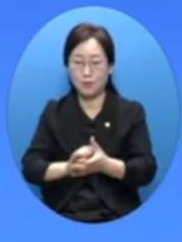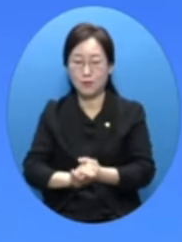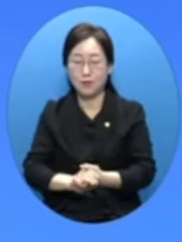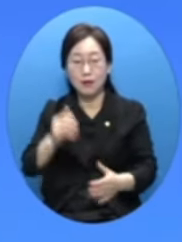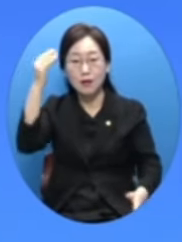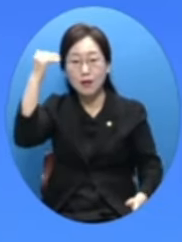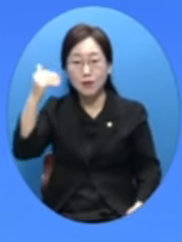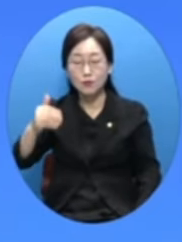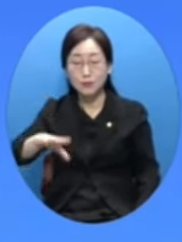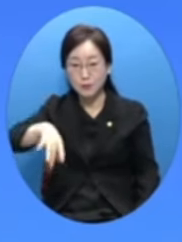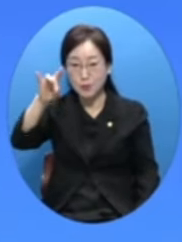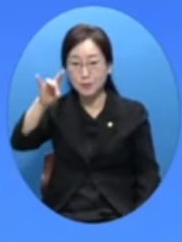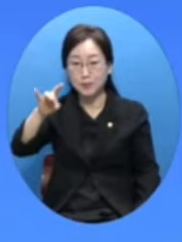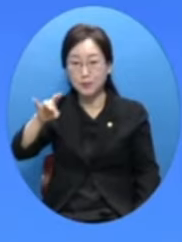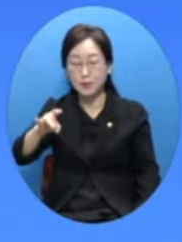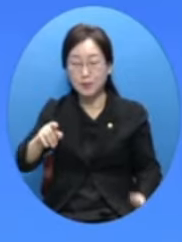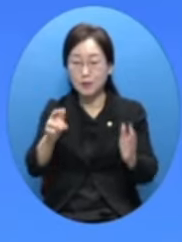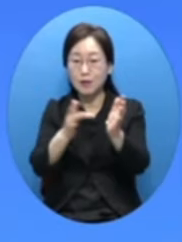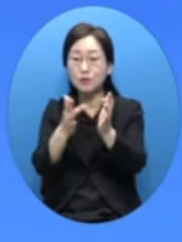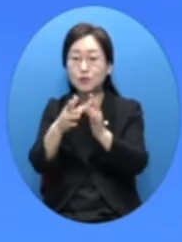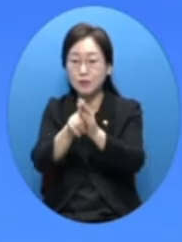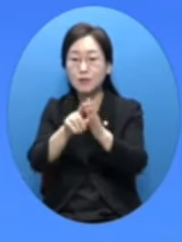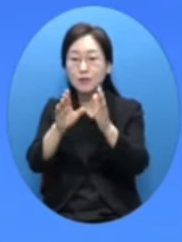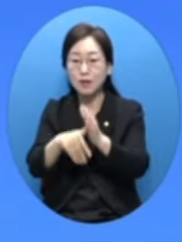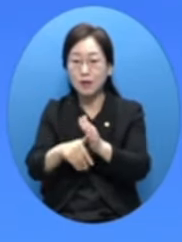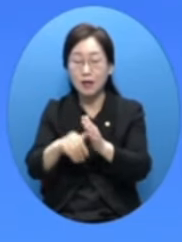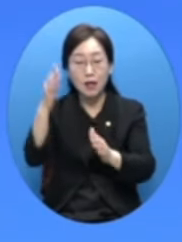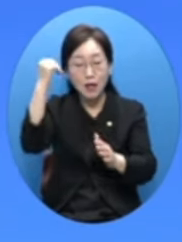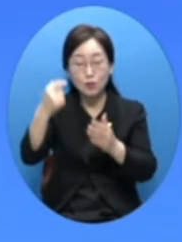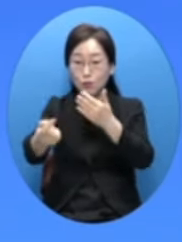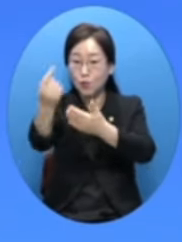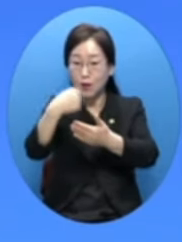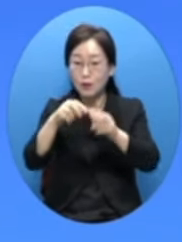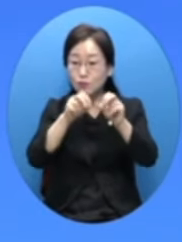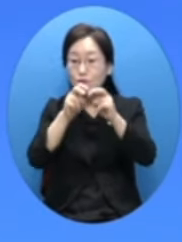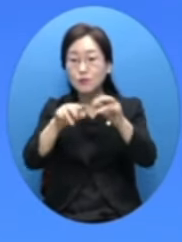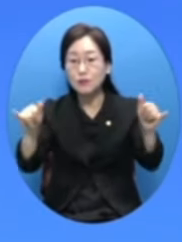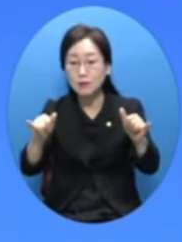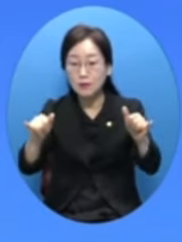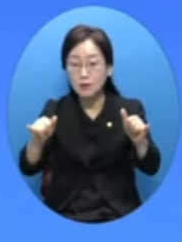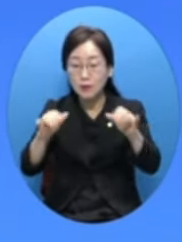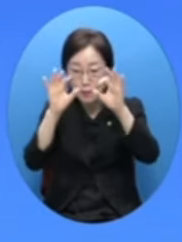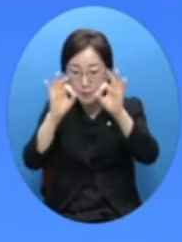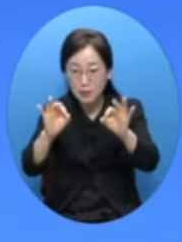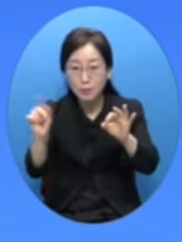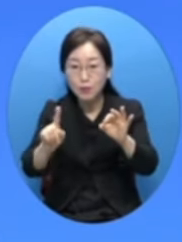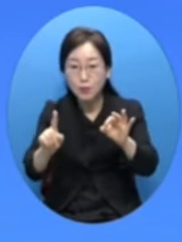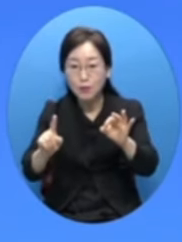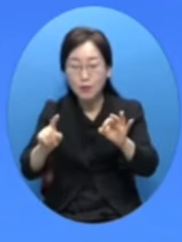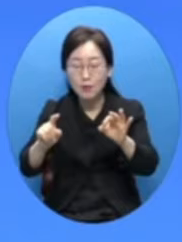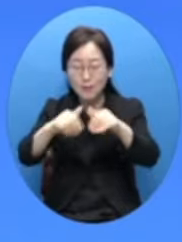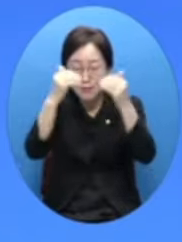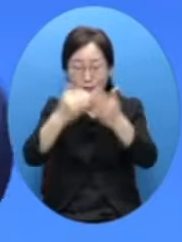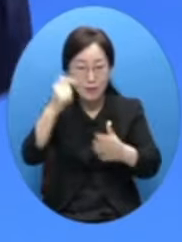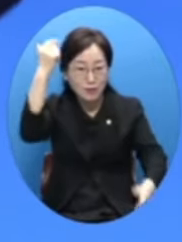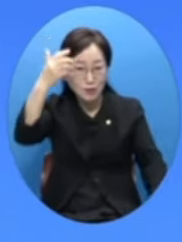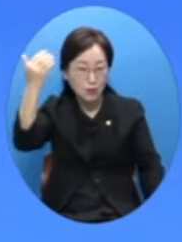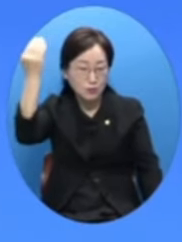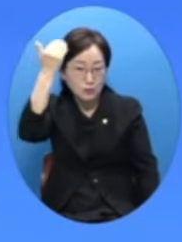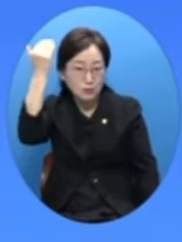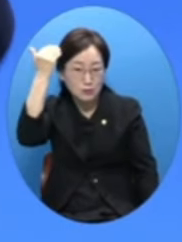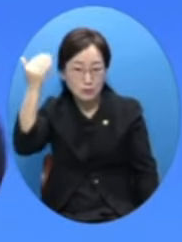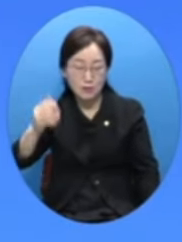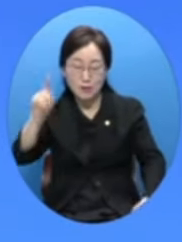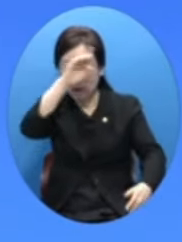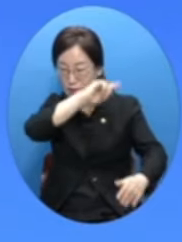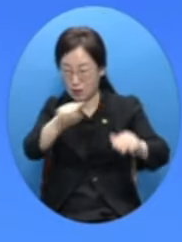한국 개화기에 한국에 들어온 선교사람은 모두가 다 영적으로나 지적으로나